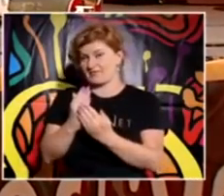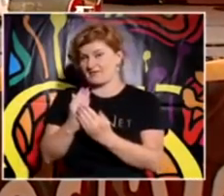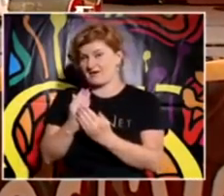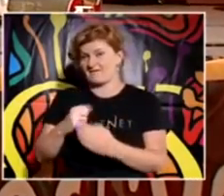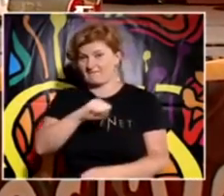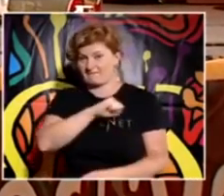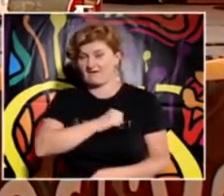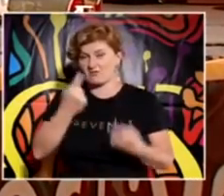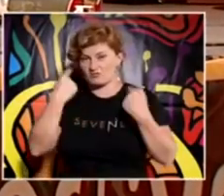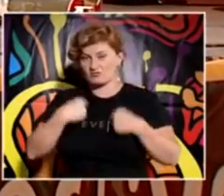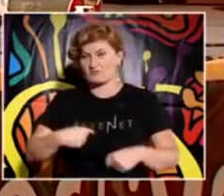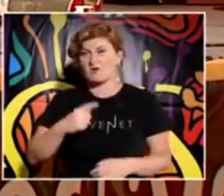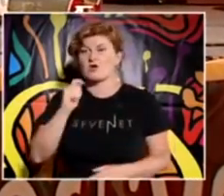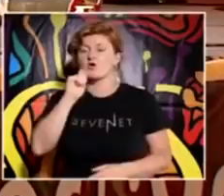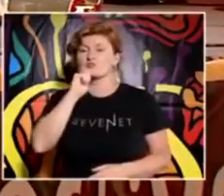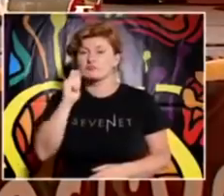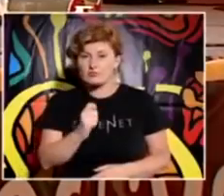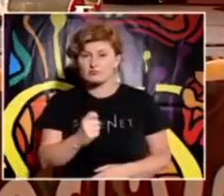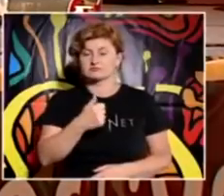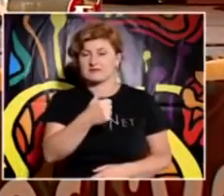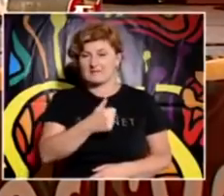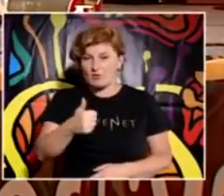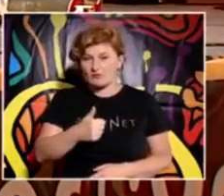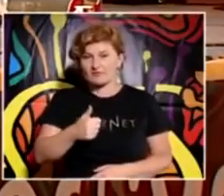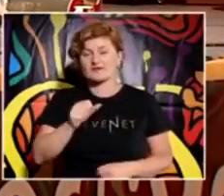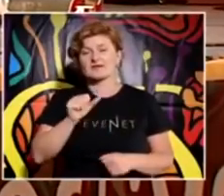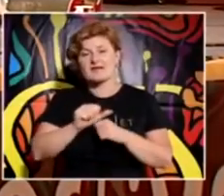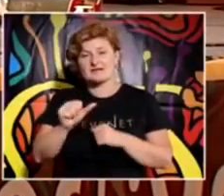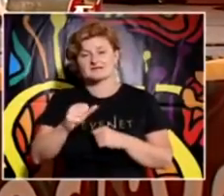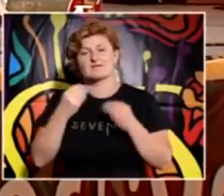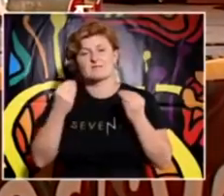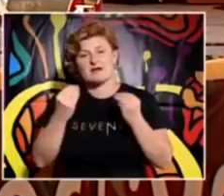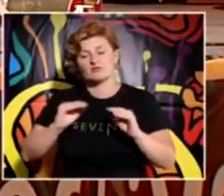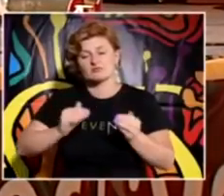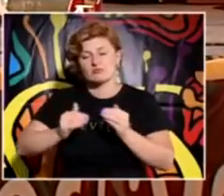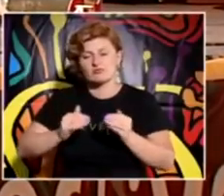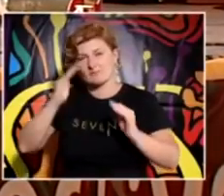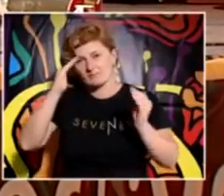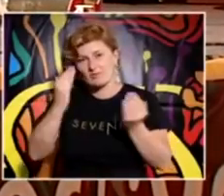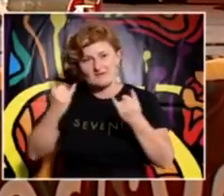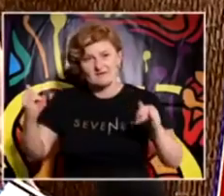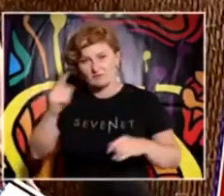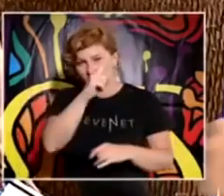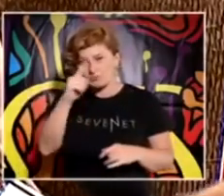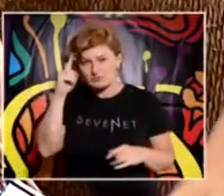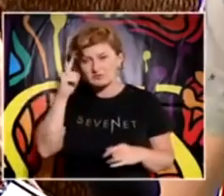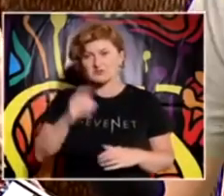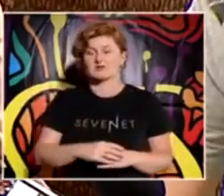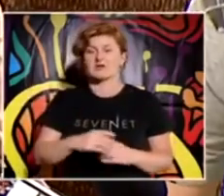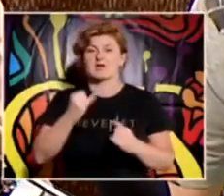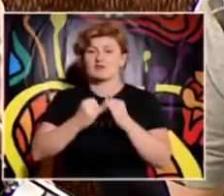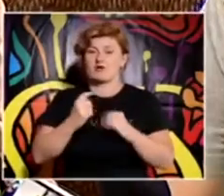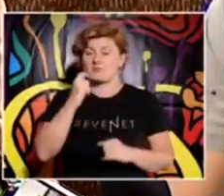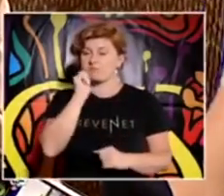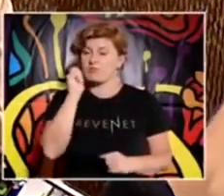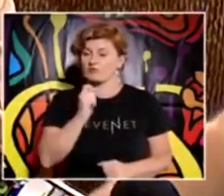Podróżowanie samotnym jest idealnym sposobem na poznawanie innych ludzi, bo tak na dobrą sprawę, jak się podróżuje we dwójkę, to